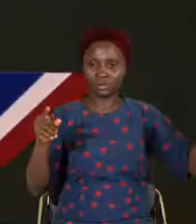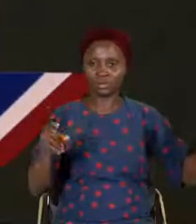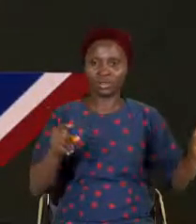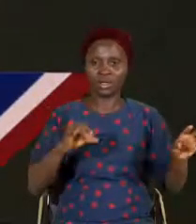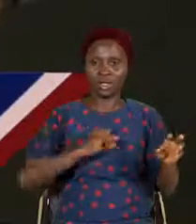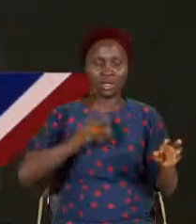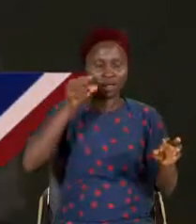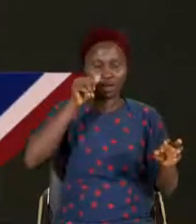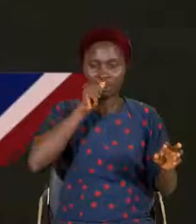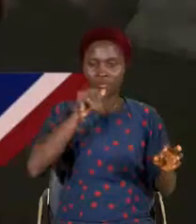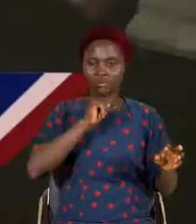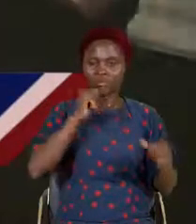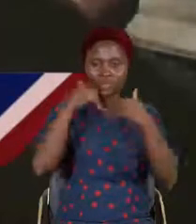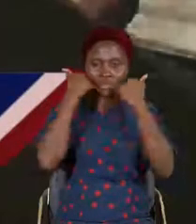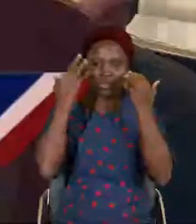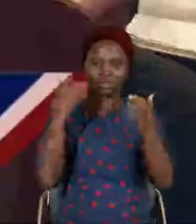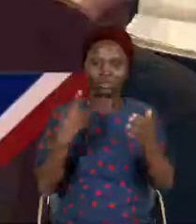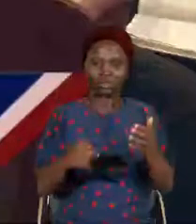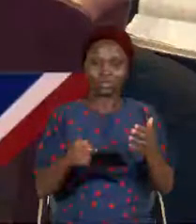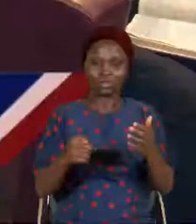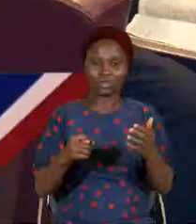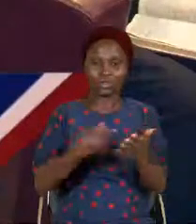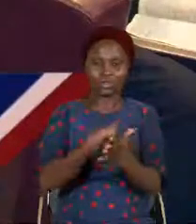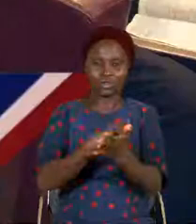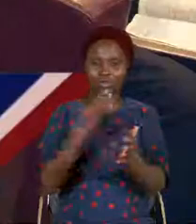Car je n'ai point honte de l'évangile.